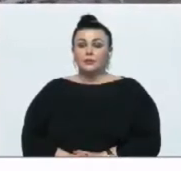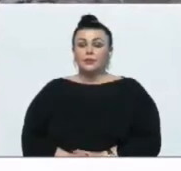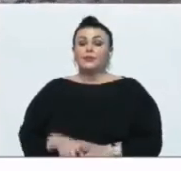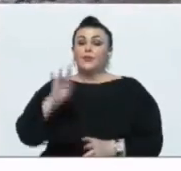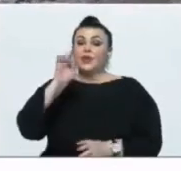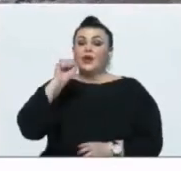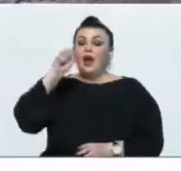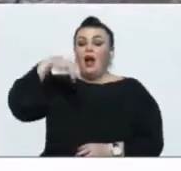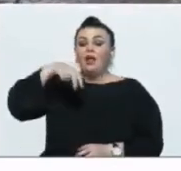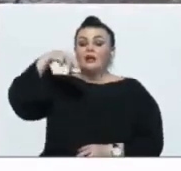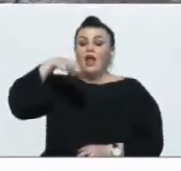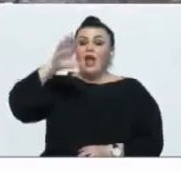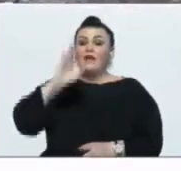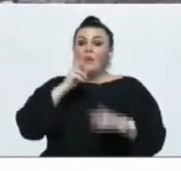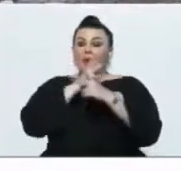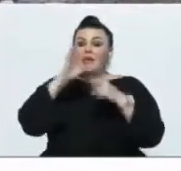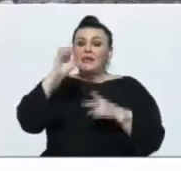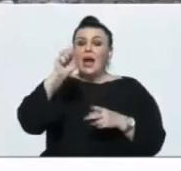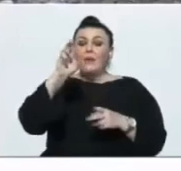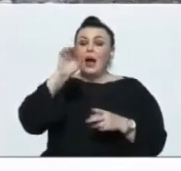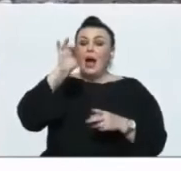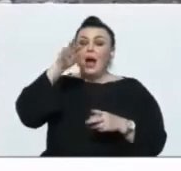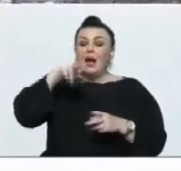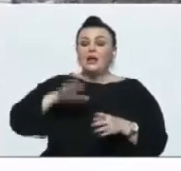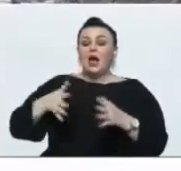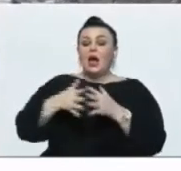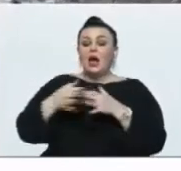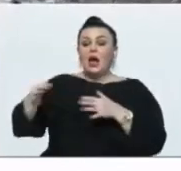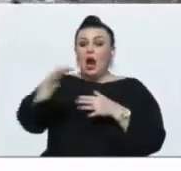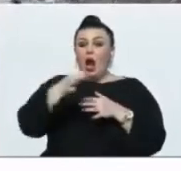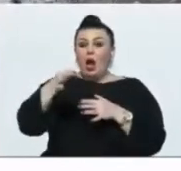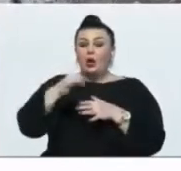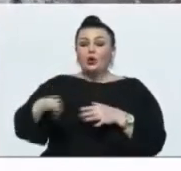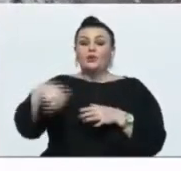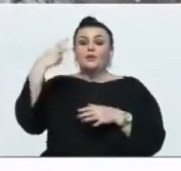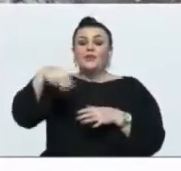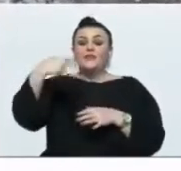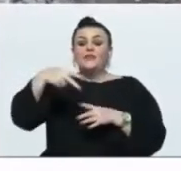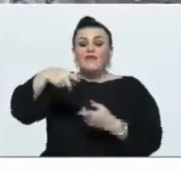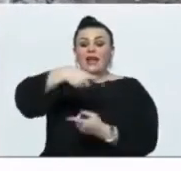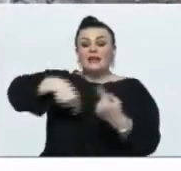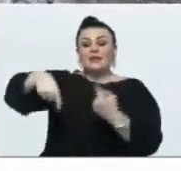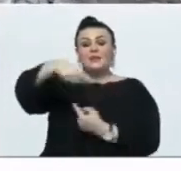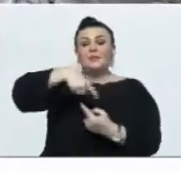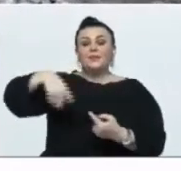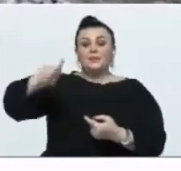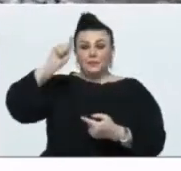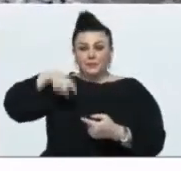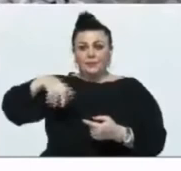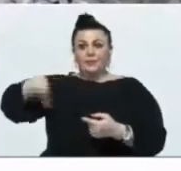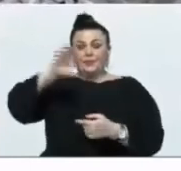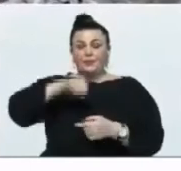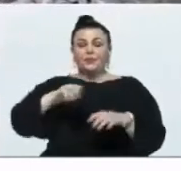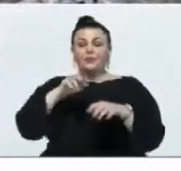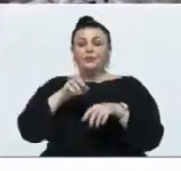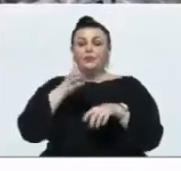Reala baxırsınız, Səbai rayonu 20-ci sahə adlanan ərazidə xəbər verdiyimiz kimi ötən gecə saat 21:05 radələrində